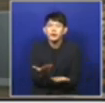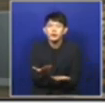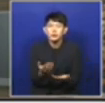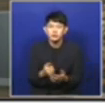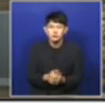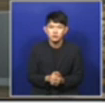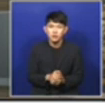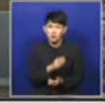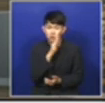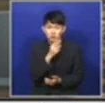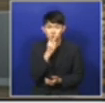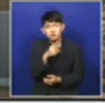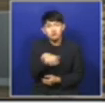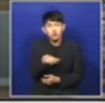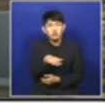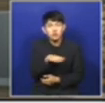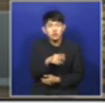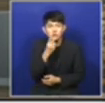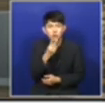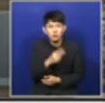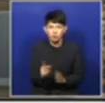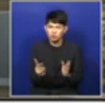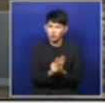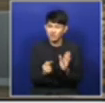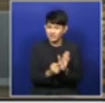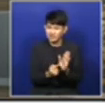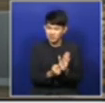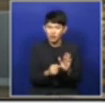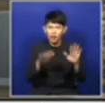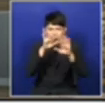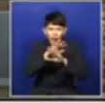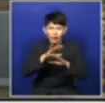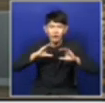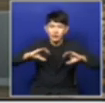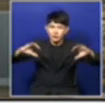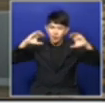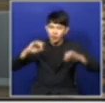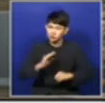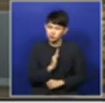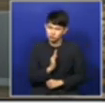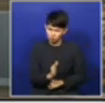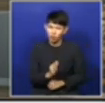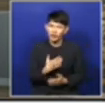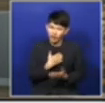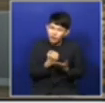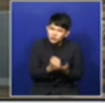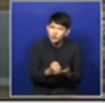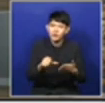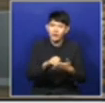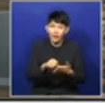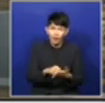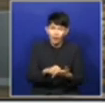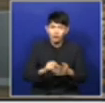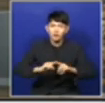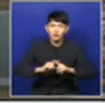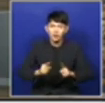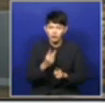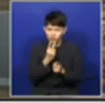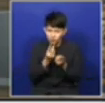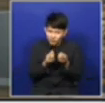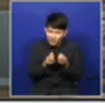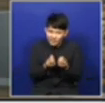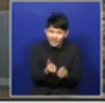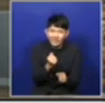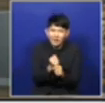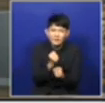ากดูผิวเผินแล้วมาตรการดังกล่าวนี้ดูเหมือนว่ารัฐนั้นมีความจริงใจในการแก้ไขปัญหาแต่ดูในรายละเอียดแล้วท่านประธ